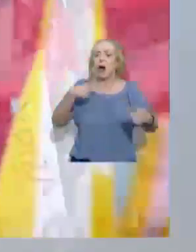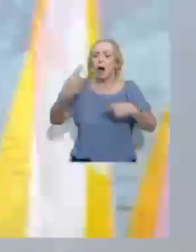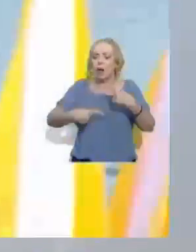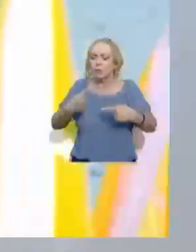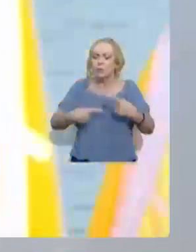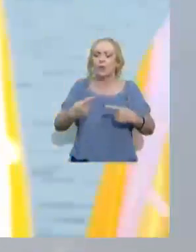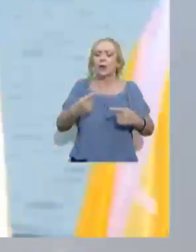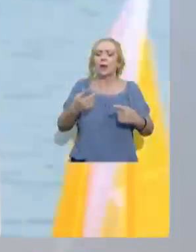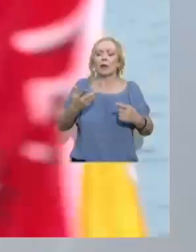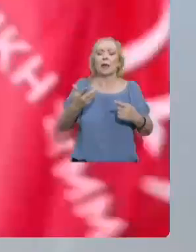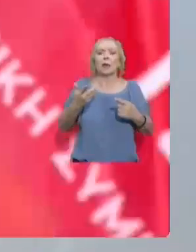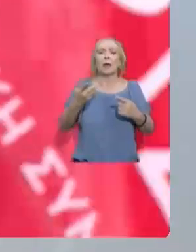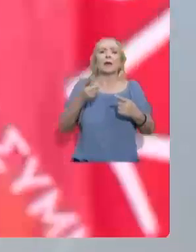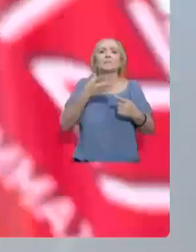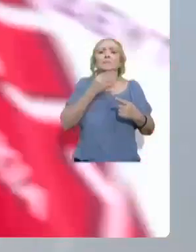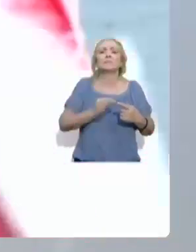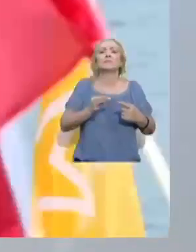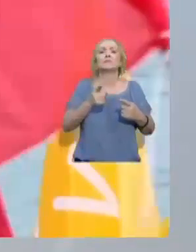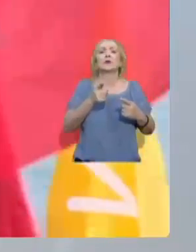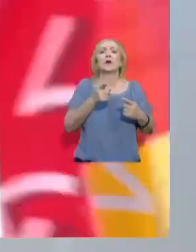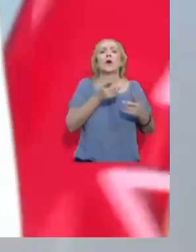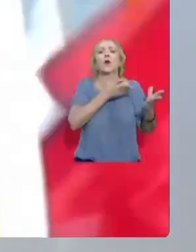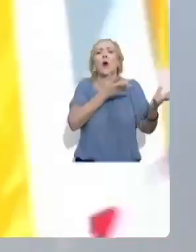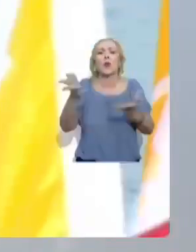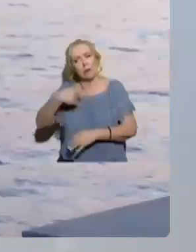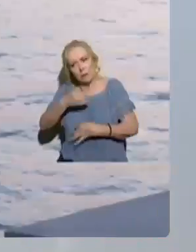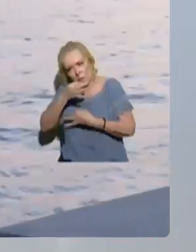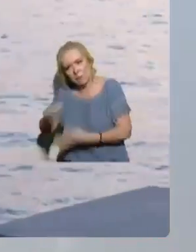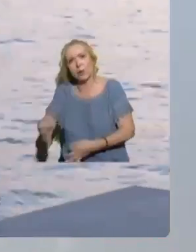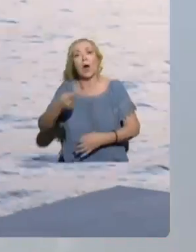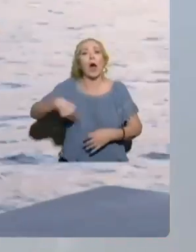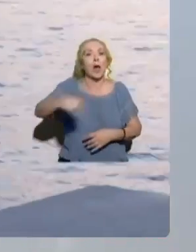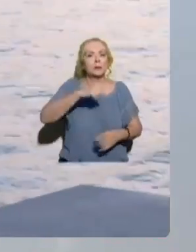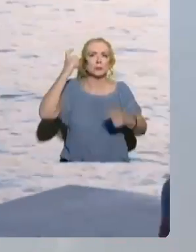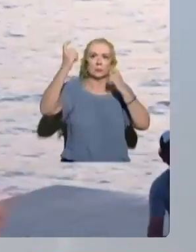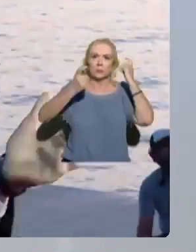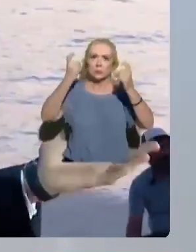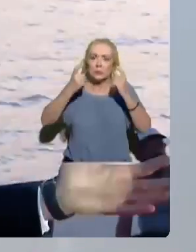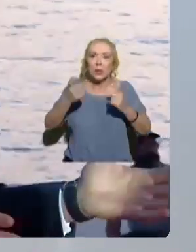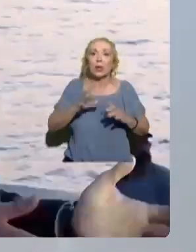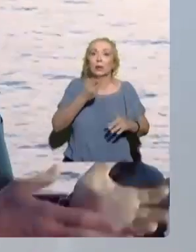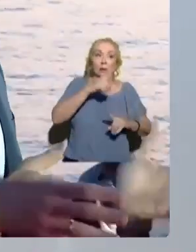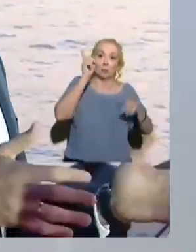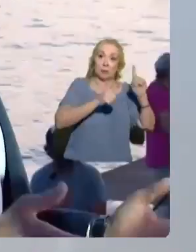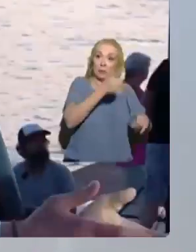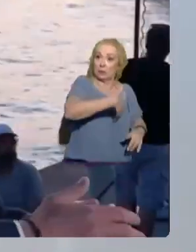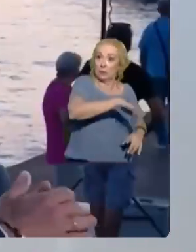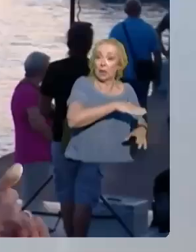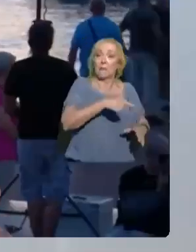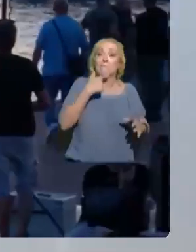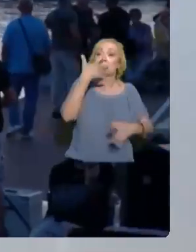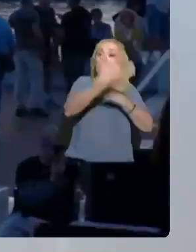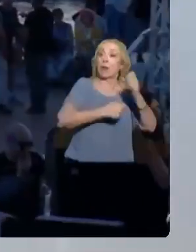να ασκήσει στον χώρο. Γιατί από τη στιγμή που επιβεβαιώνονται τα ευρήματα αυτής